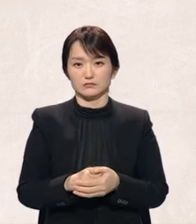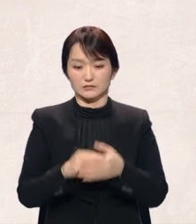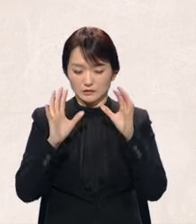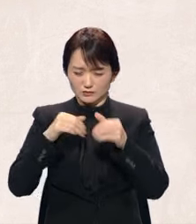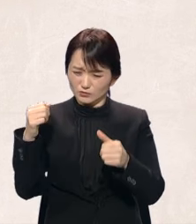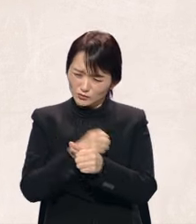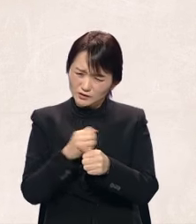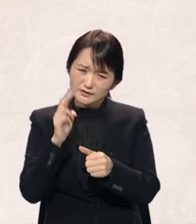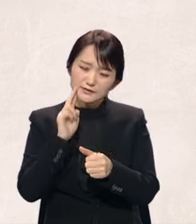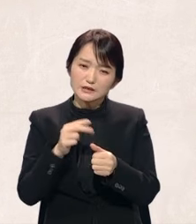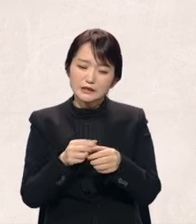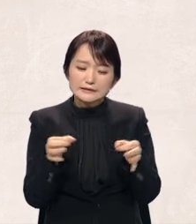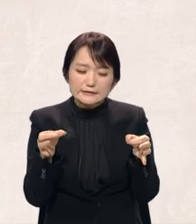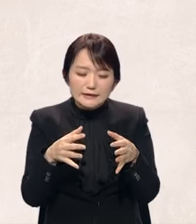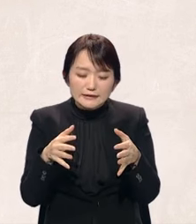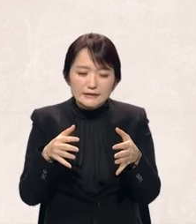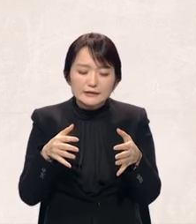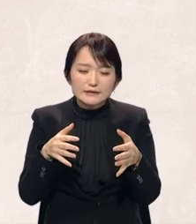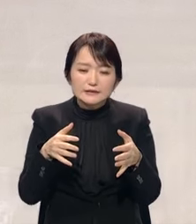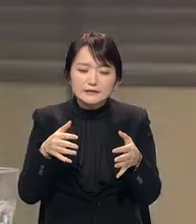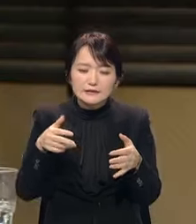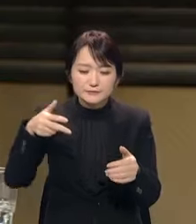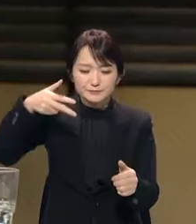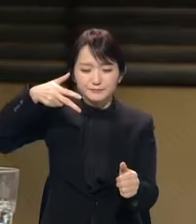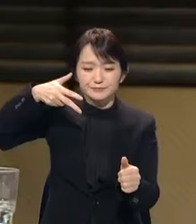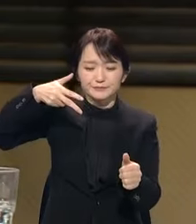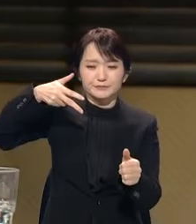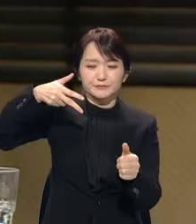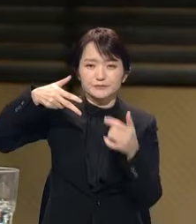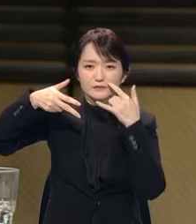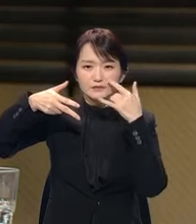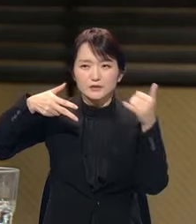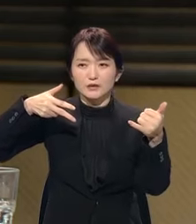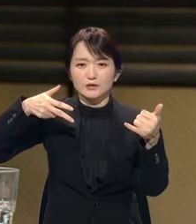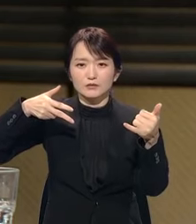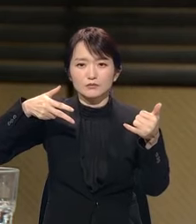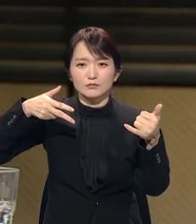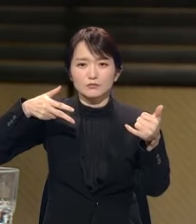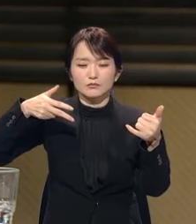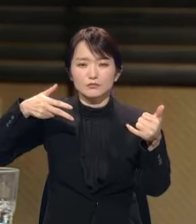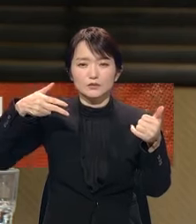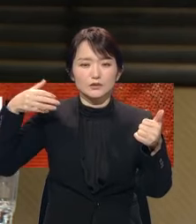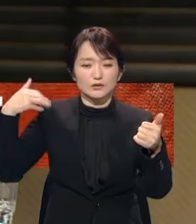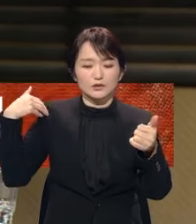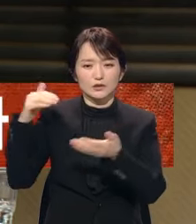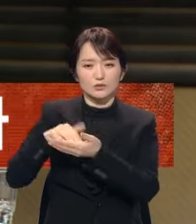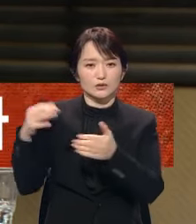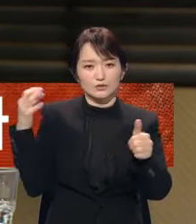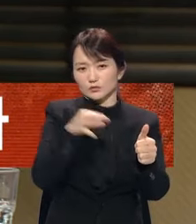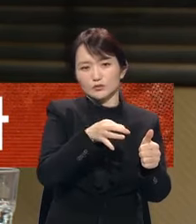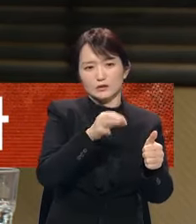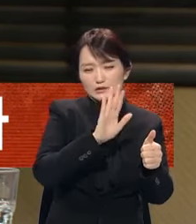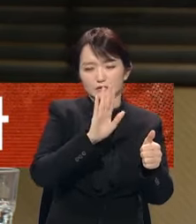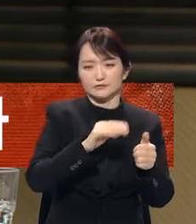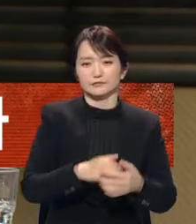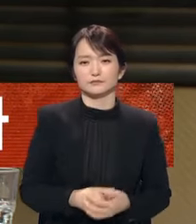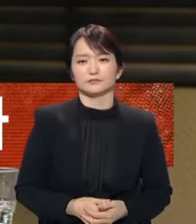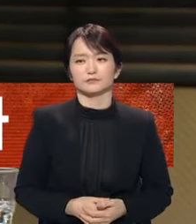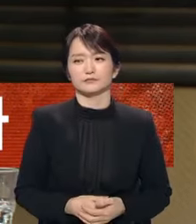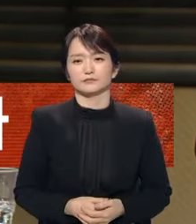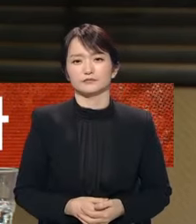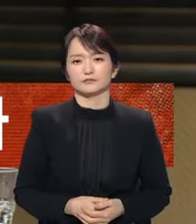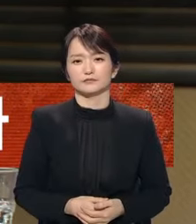말에 잠깐 찍힌 거 정도의 아이의 학부모한테는 환불의 환자도 얘기를 하지 않았다고 합니다. 그런 얘기 꺼내지도 않았고요. 이제 그러다 지금